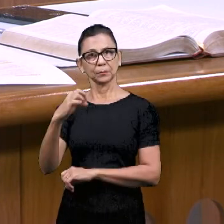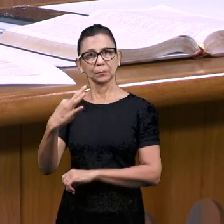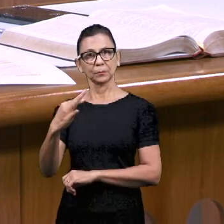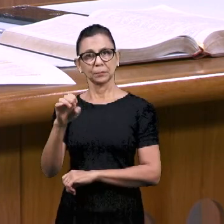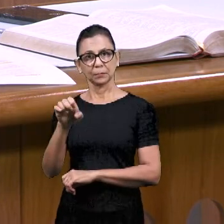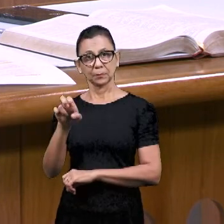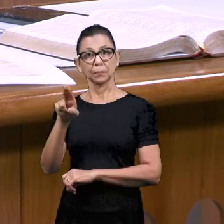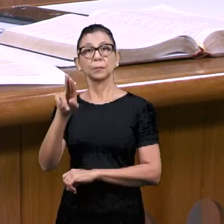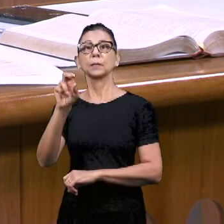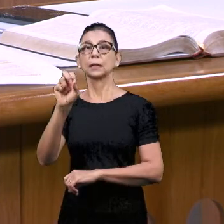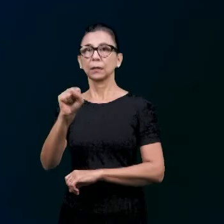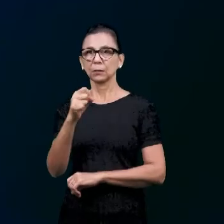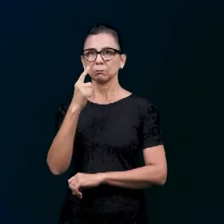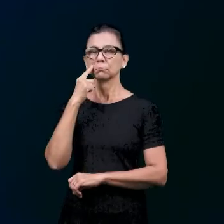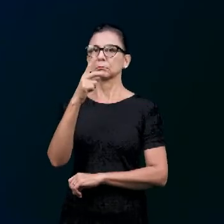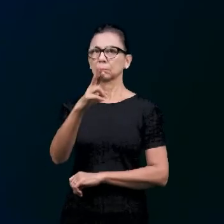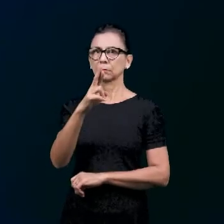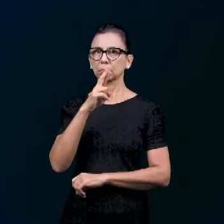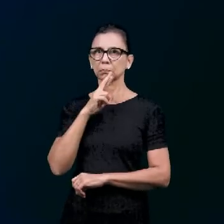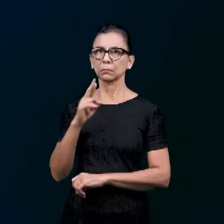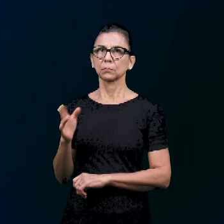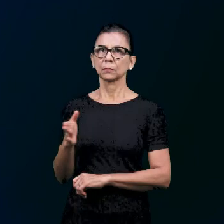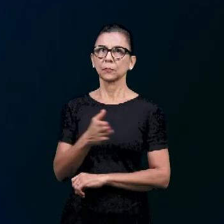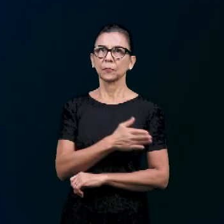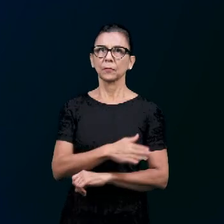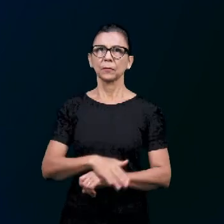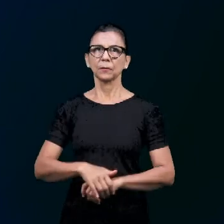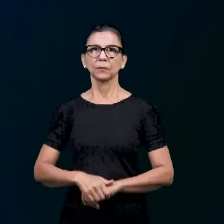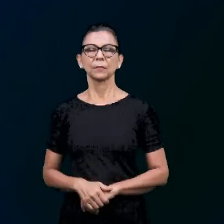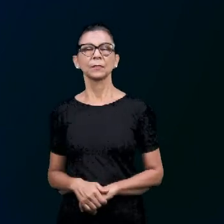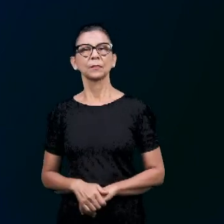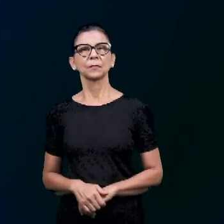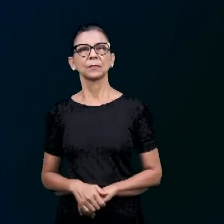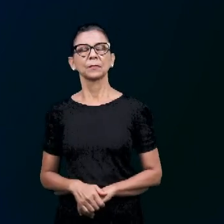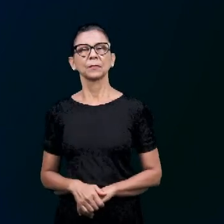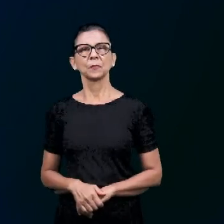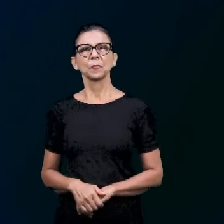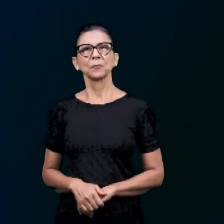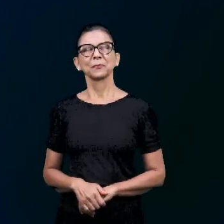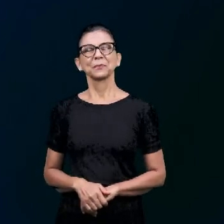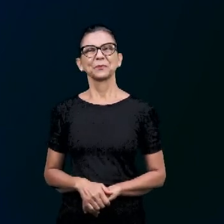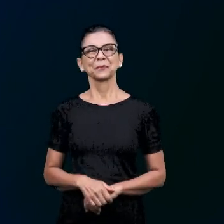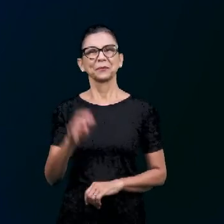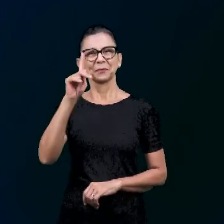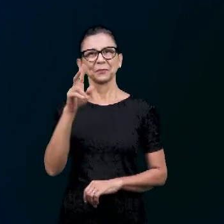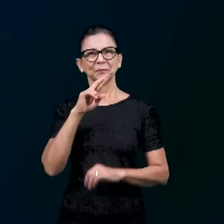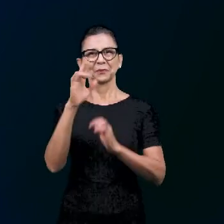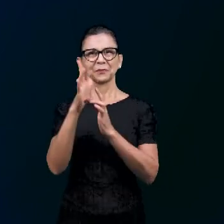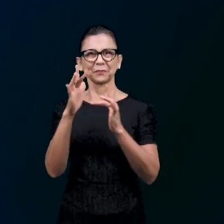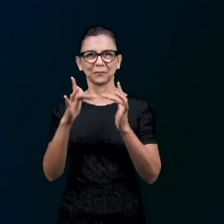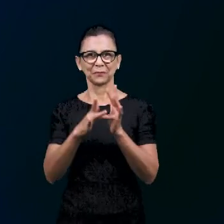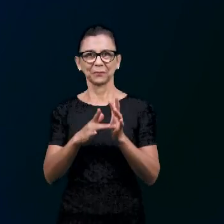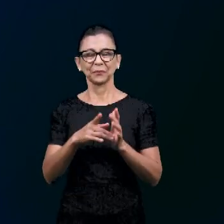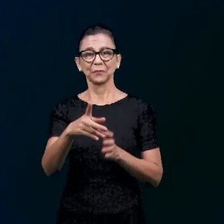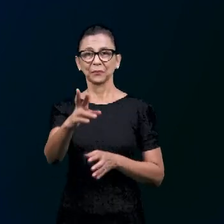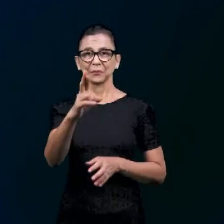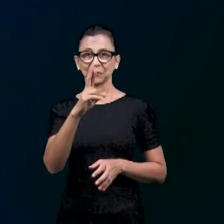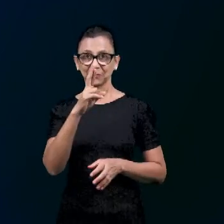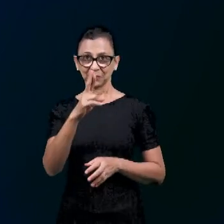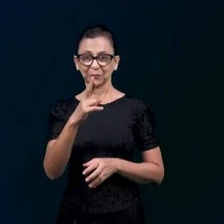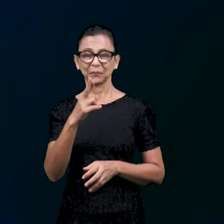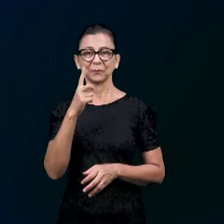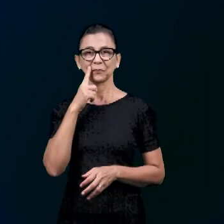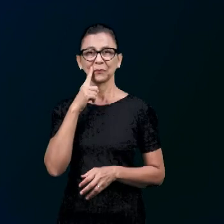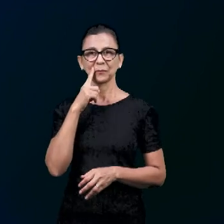va donner cette réponse 3.6. La paix du Seigneur Jésus, en réponse à la question numéro 3.6, qui nous dit, le don